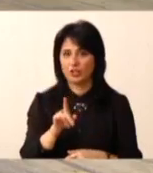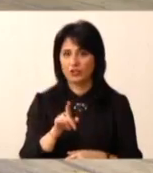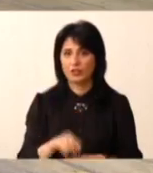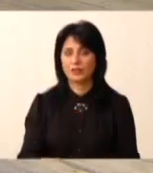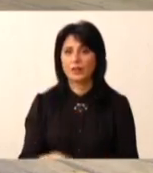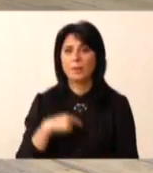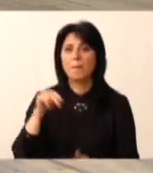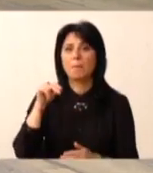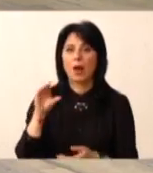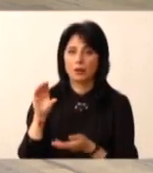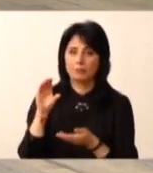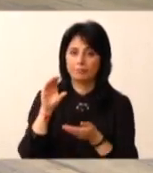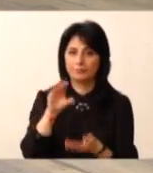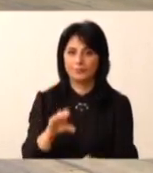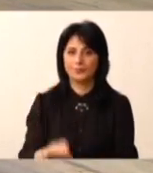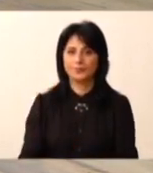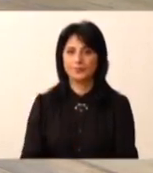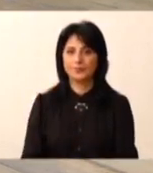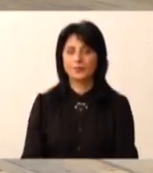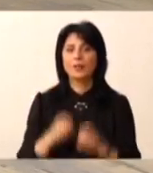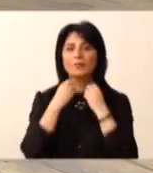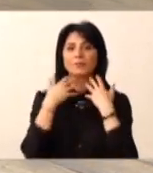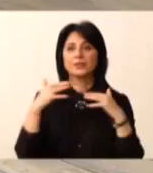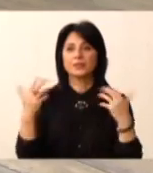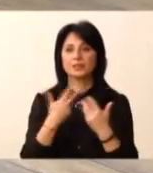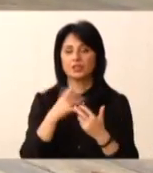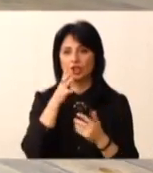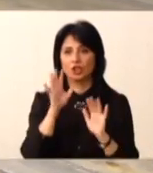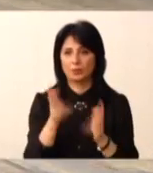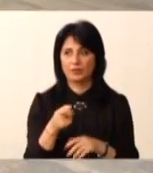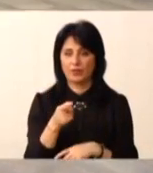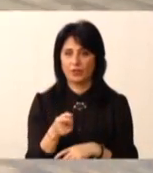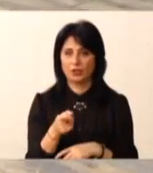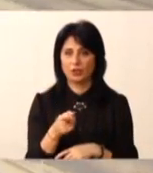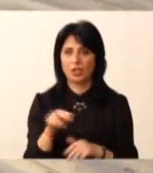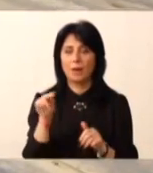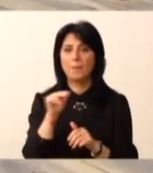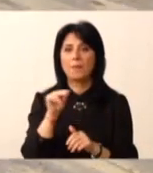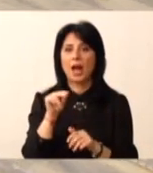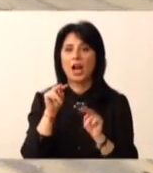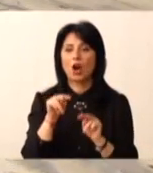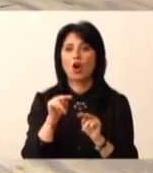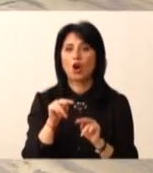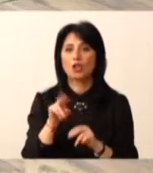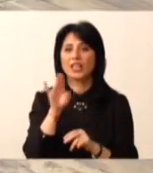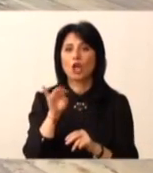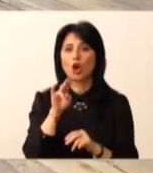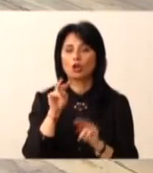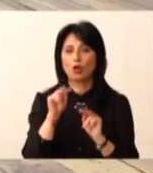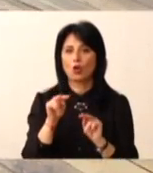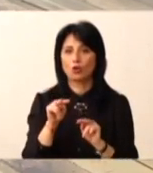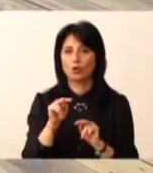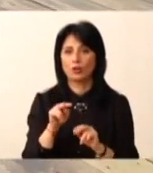მე მარილით მოვდივარ. Ანუ ავტოიმუნური თიროიდიტის შემთხვევაში მარილის კონტროლი, უფრო სწორედ იოდის